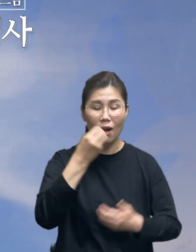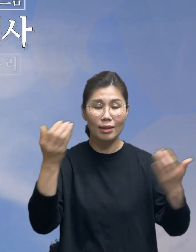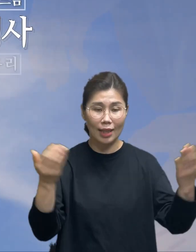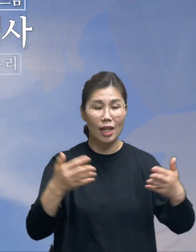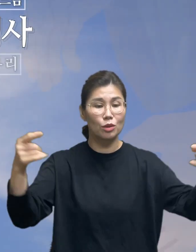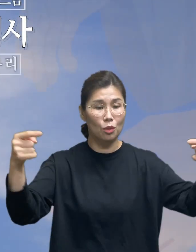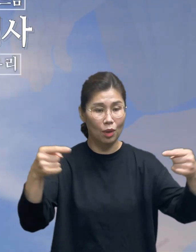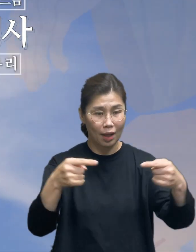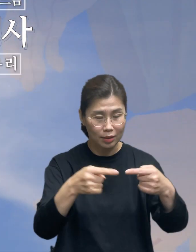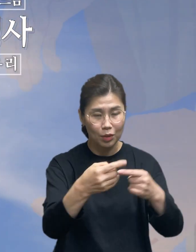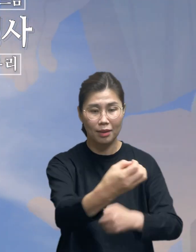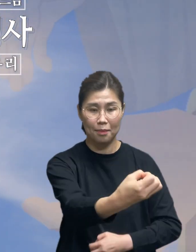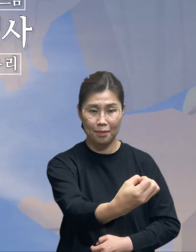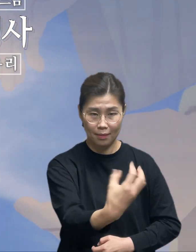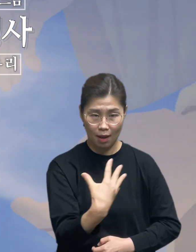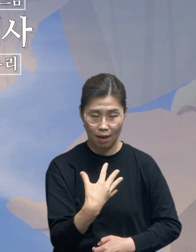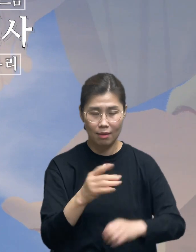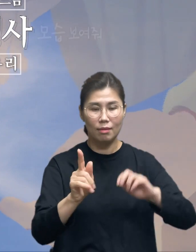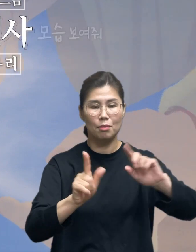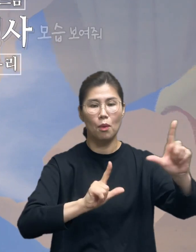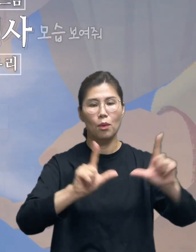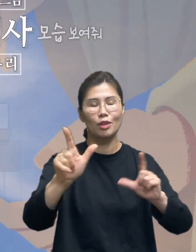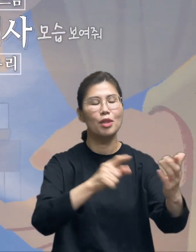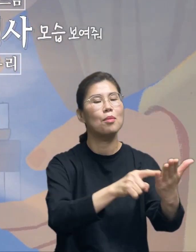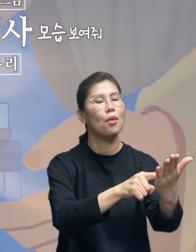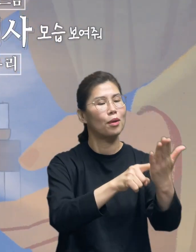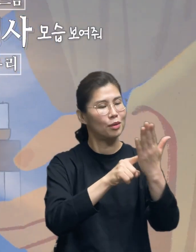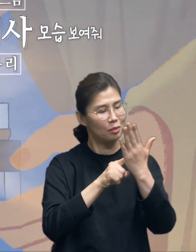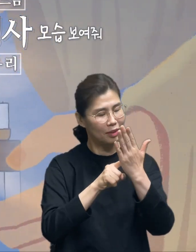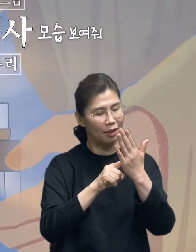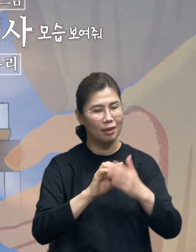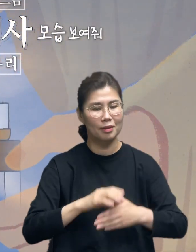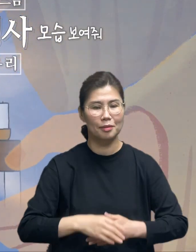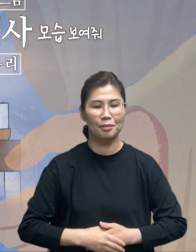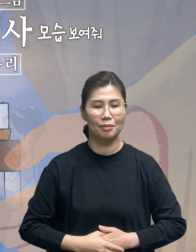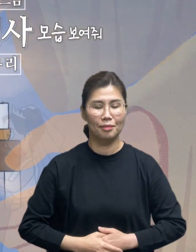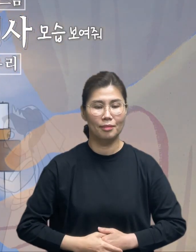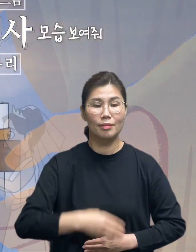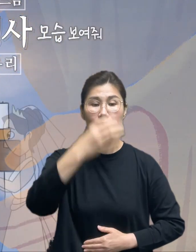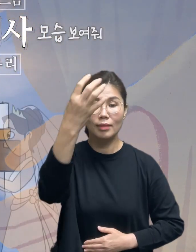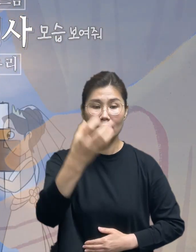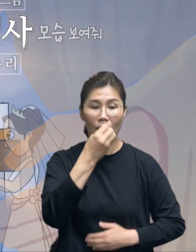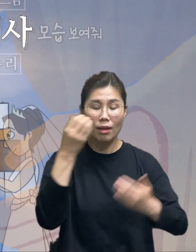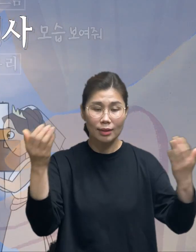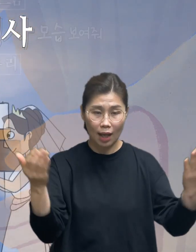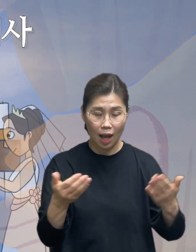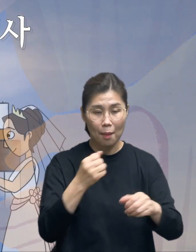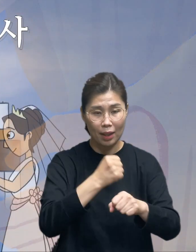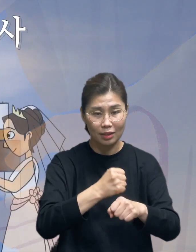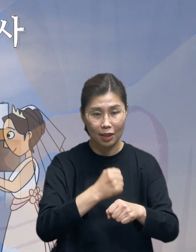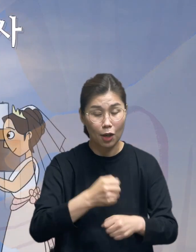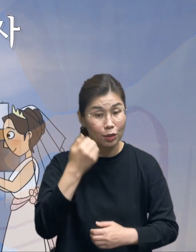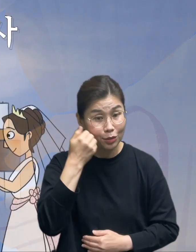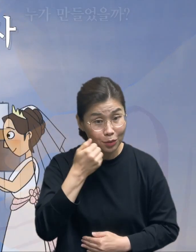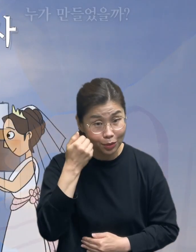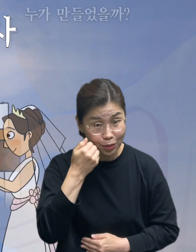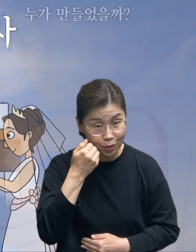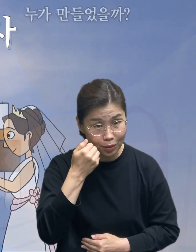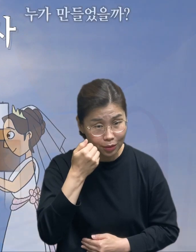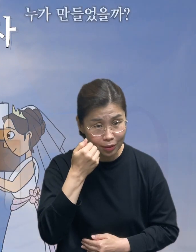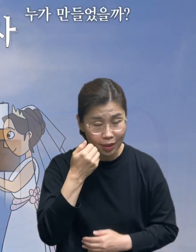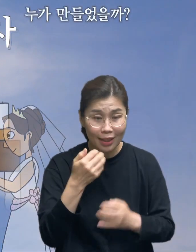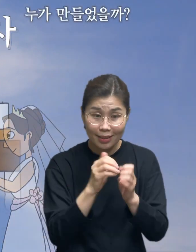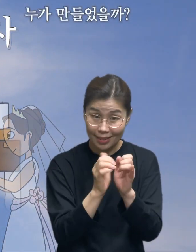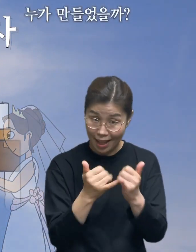하느님께서는 성사를 통해 우리에게 말을 걸어주시고 모습을 보여주십니다 성사는 누가